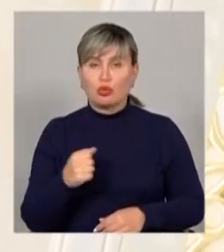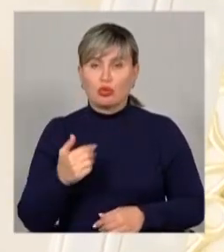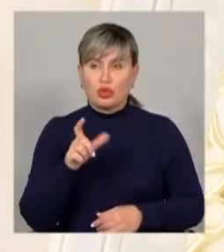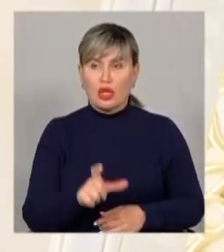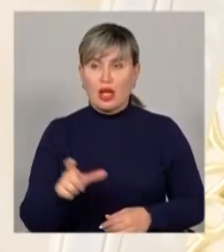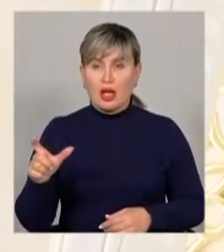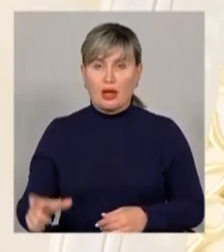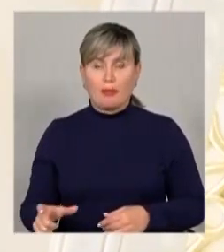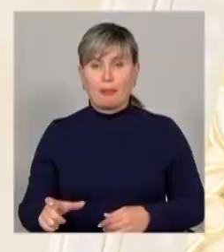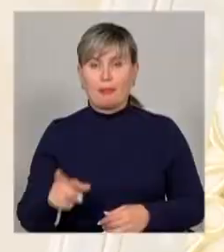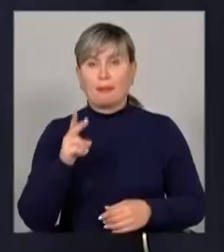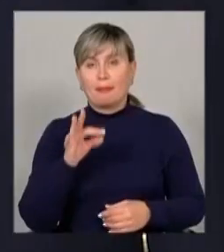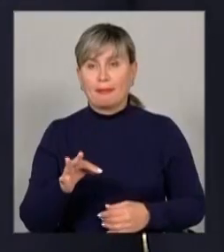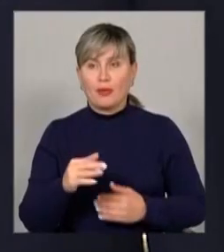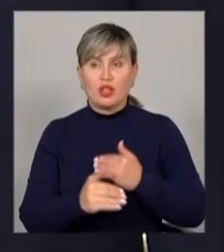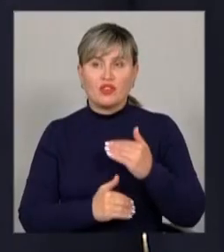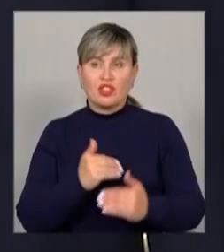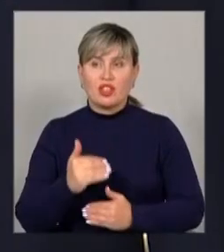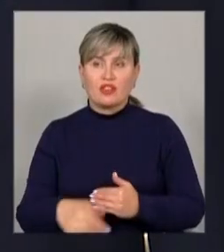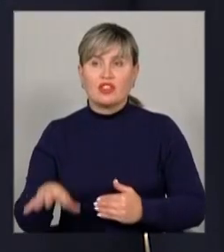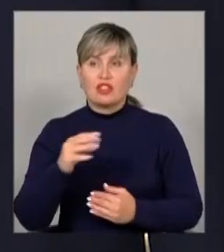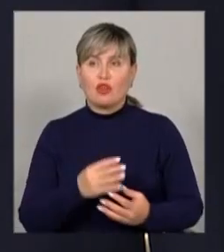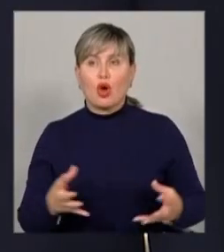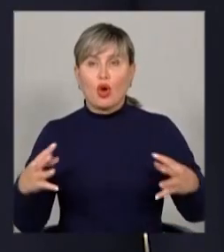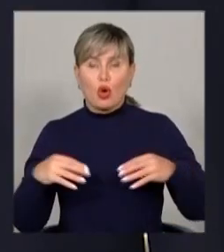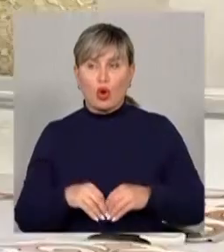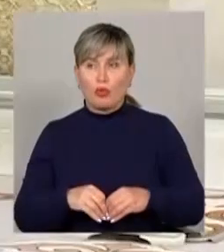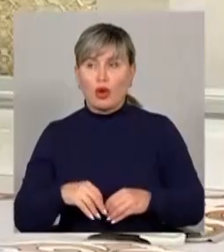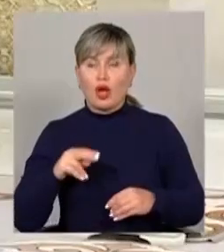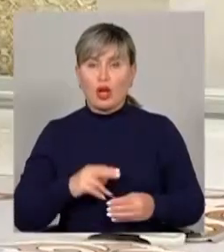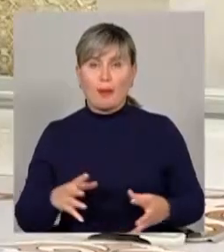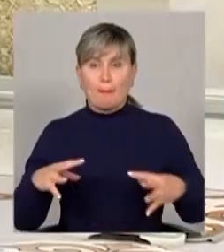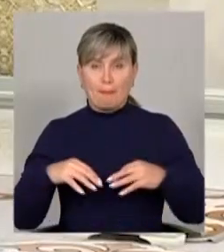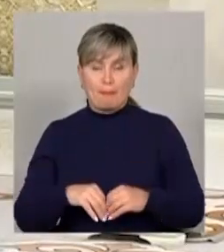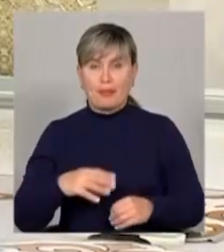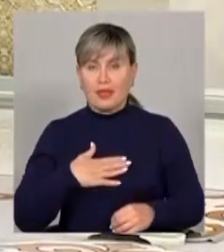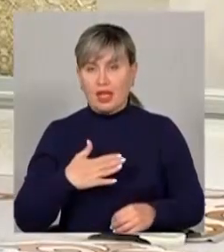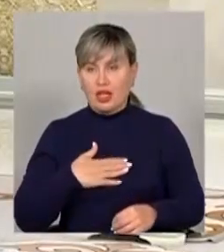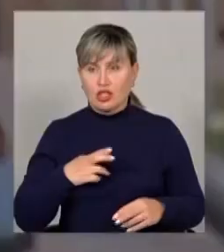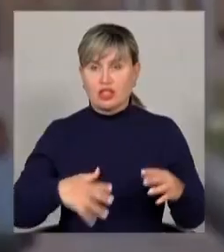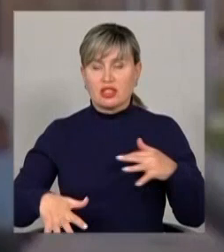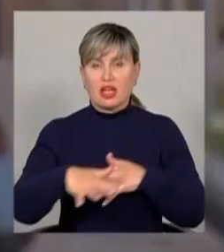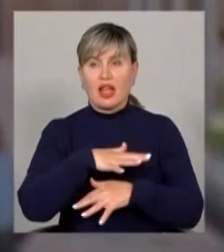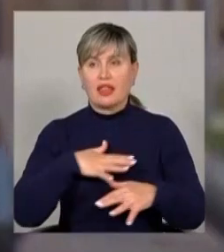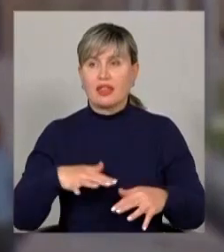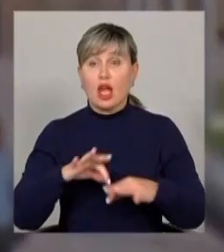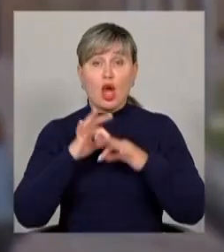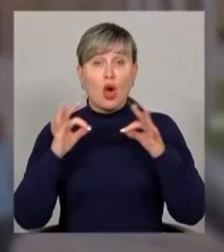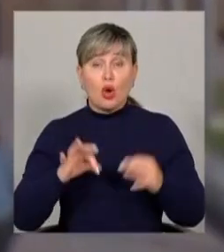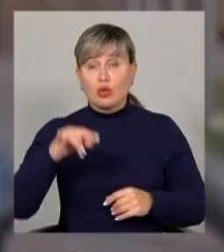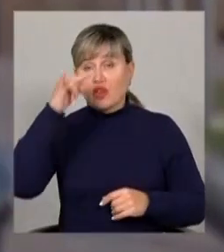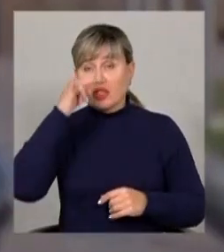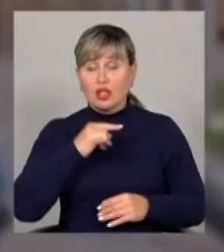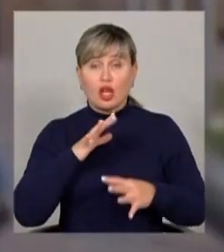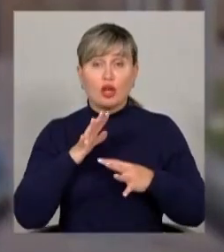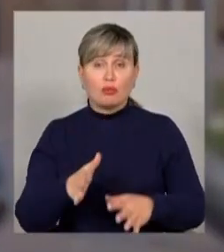по неуклонному продвижению всего комплекса сотрудничества наших стран. Осенью в Казахстане